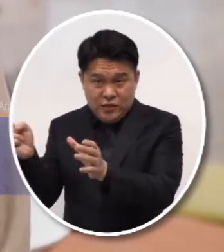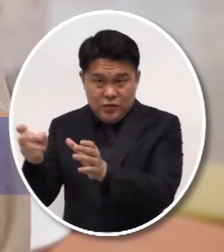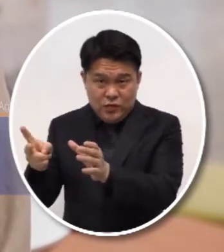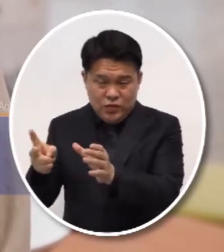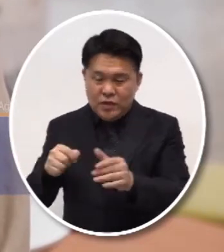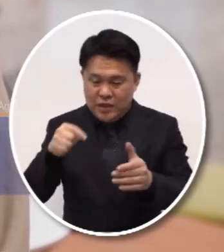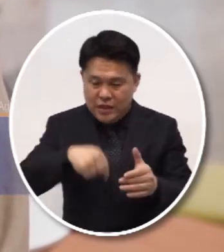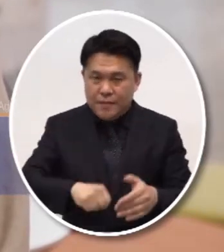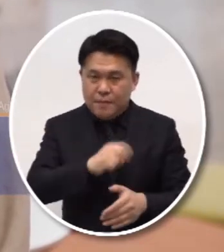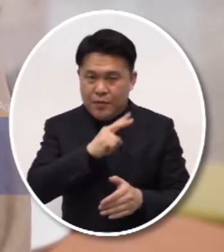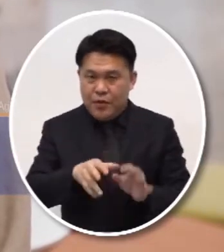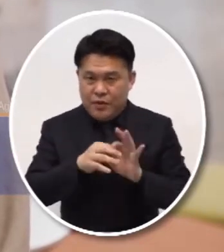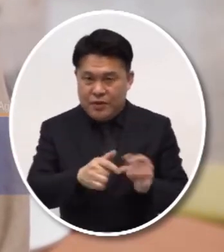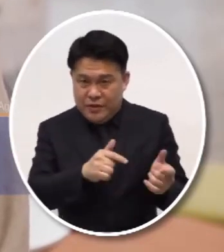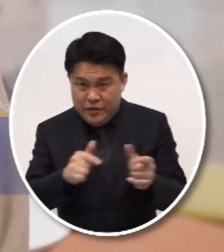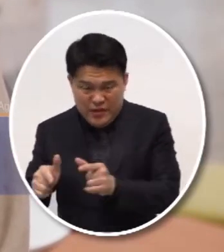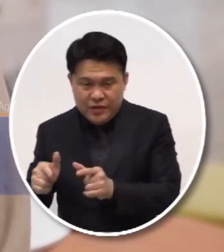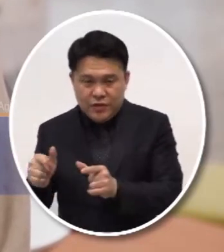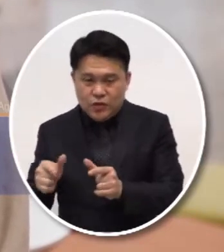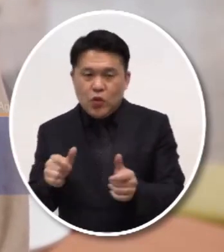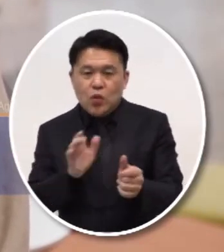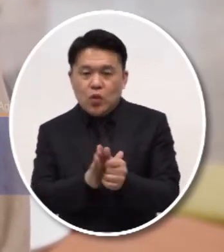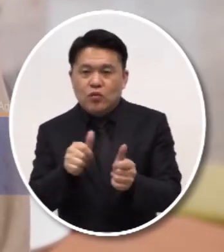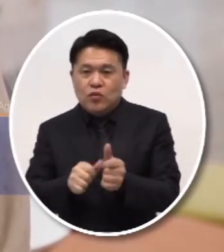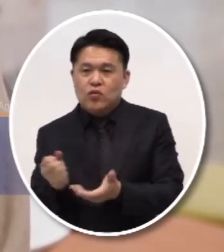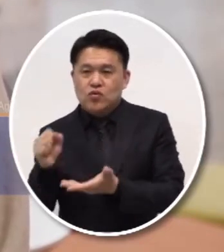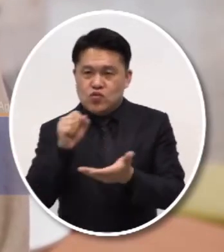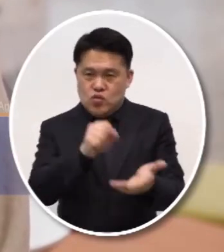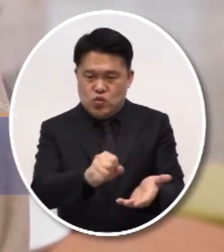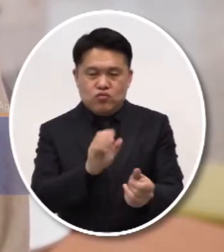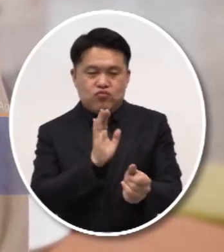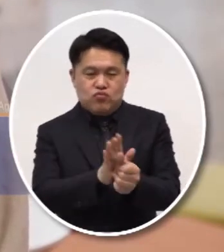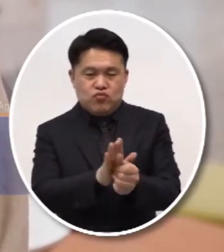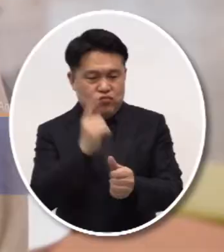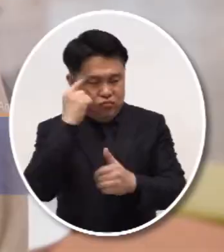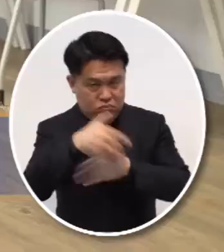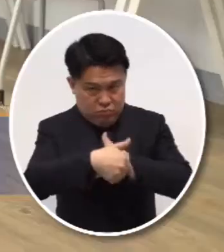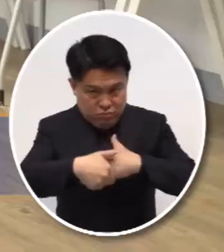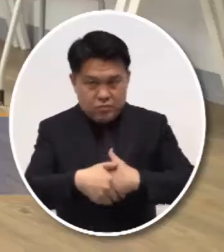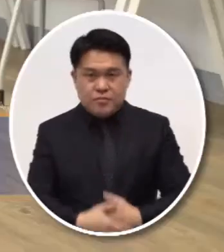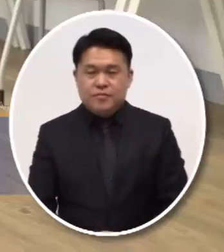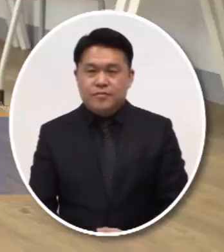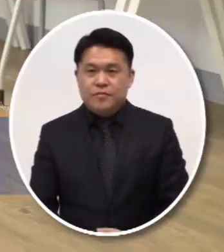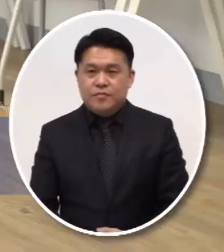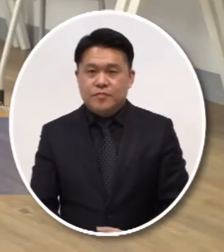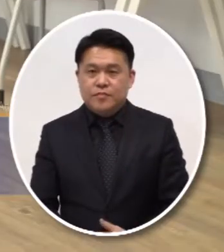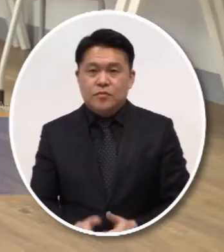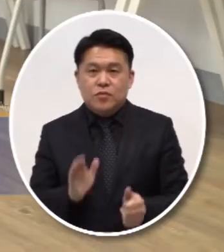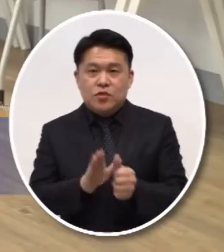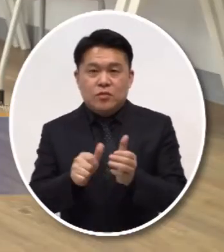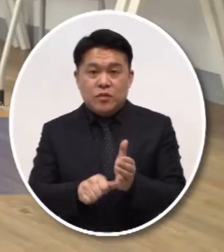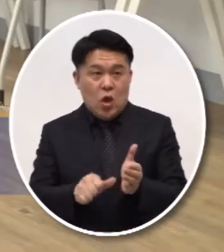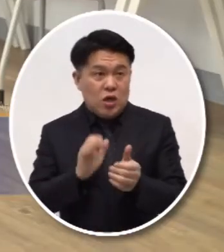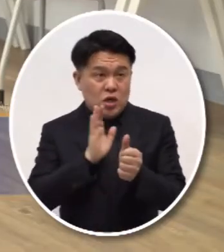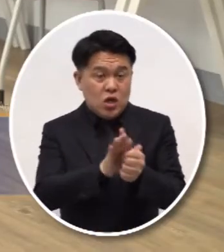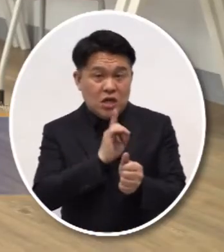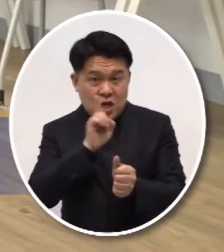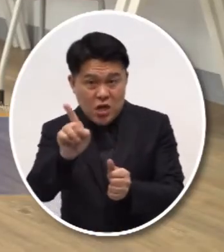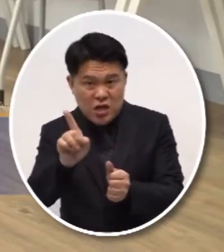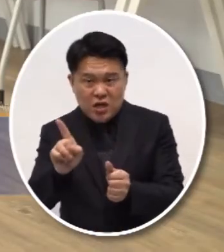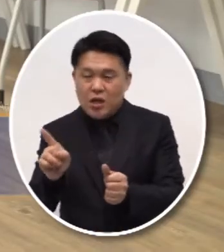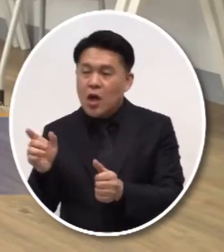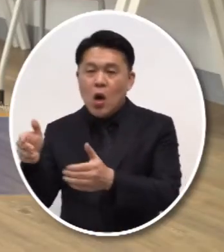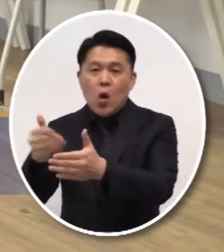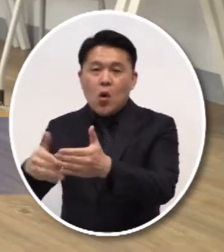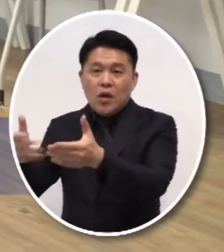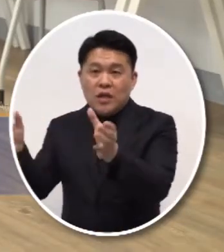아니면 자체적으로 편의시설, 보조기구를 제공할 수 있도록 지원을 할 예정입니다. 보조기구 지원을 신청을 했을 때 먼저